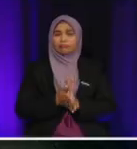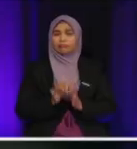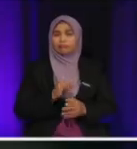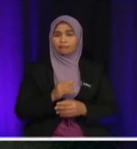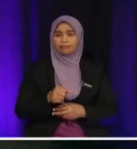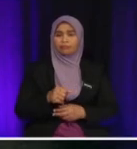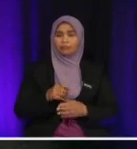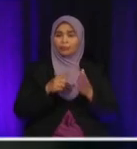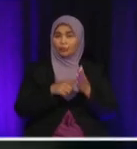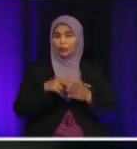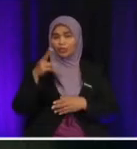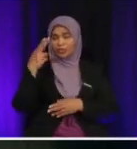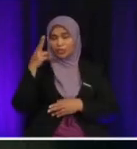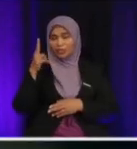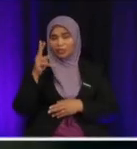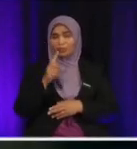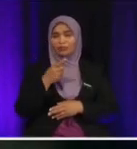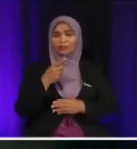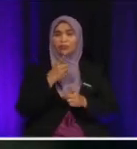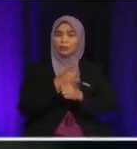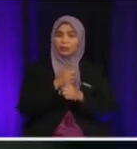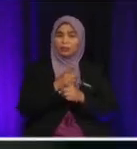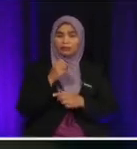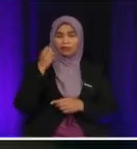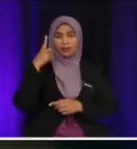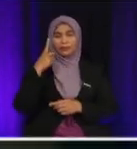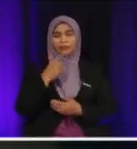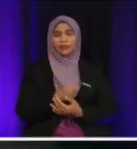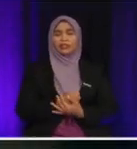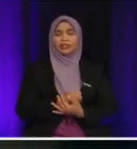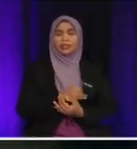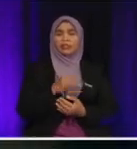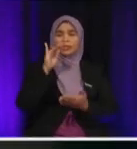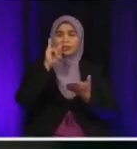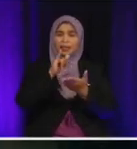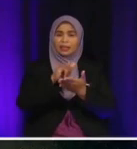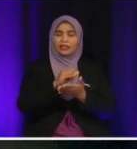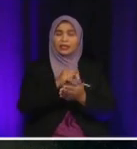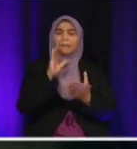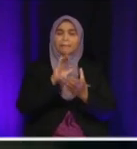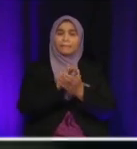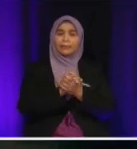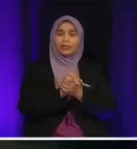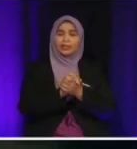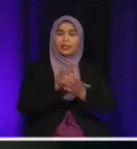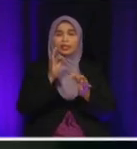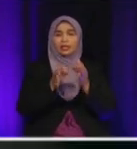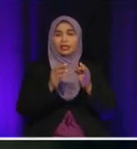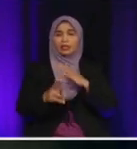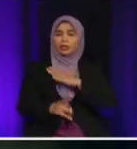Ya. Sebab kita betul-betul faham dengan apa yang Ustaz terangkan sebentar tadi. Dan yakin dan percaya, kalaulah hukum